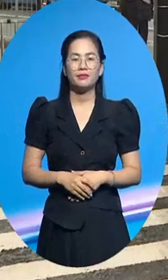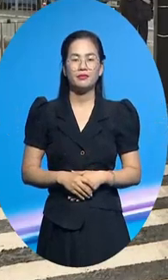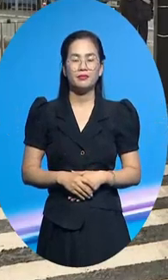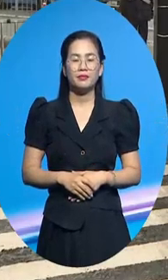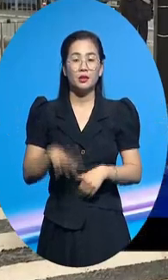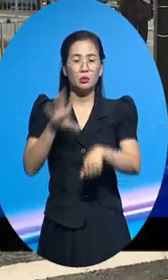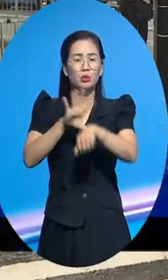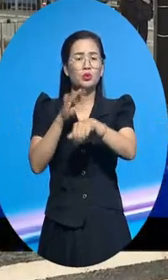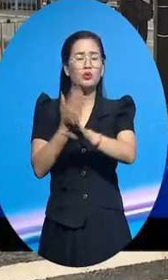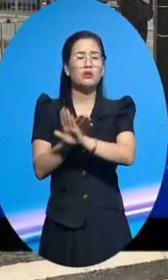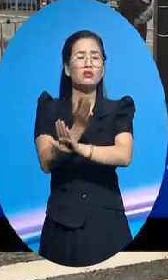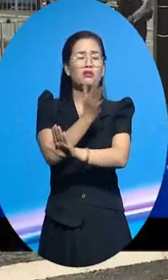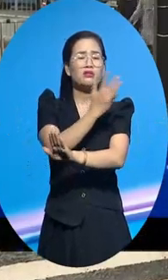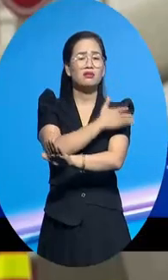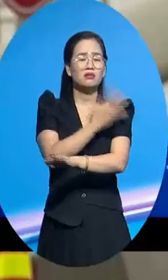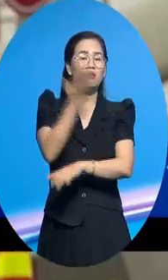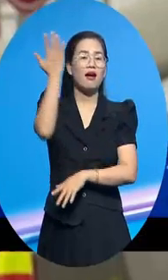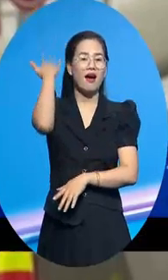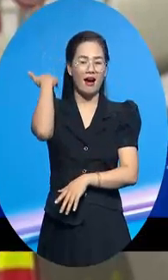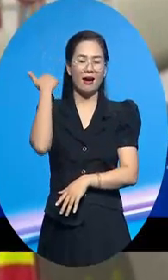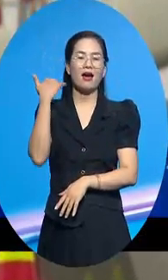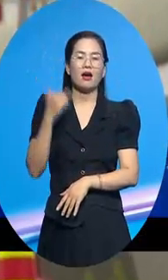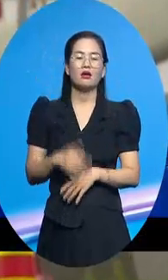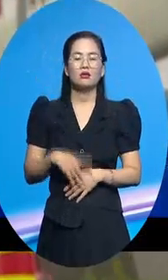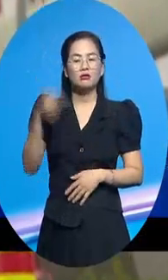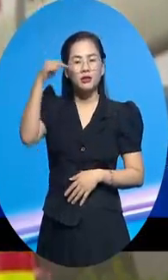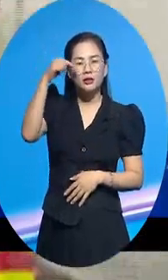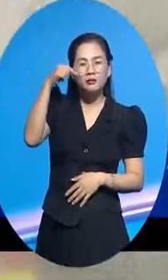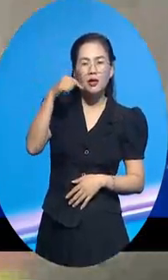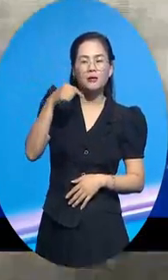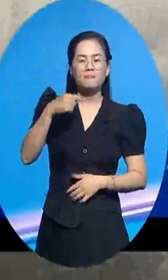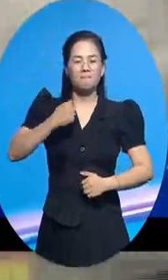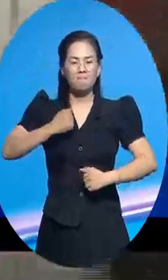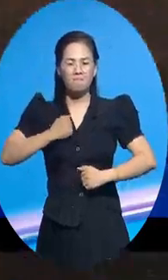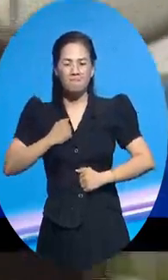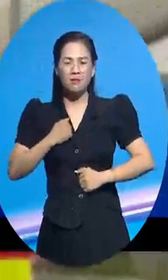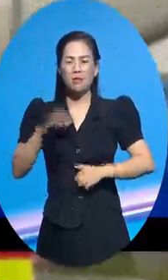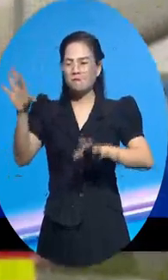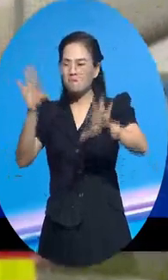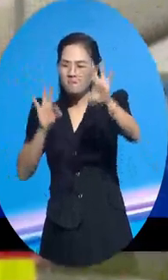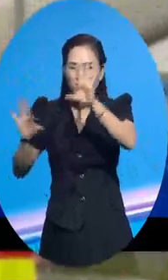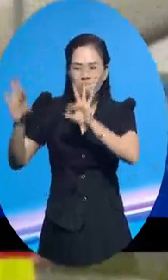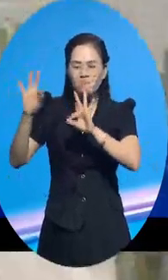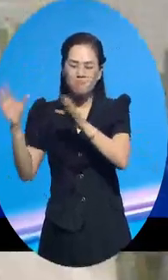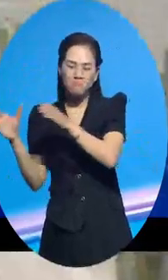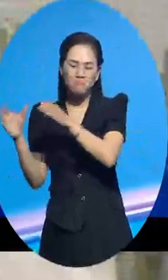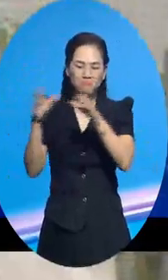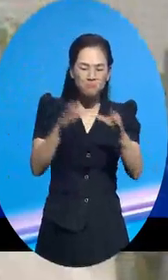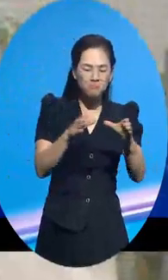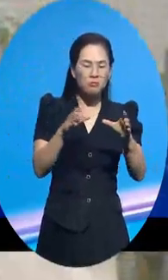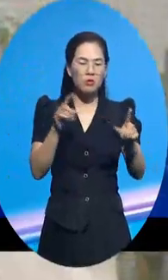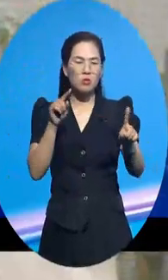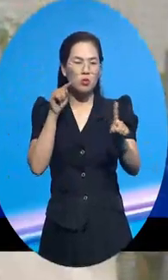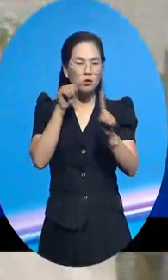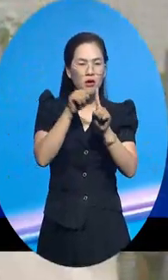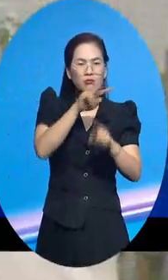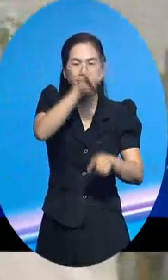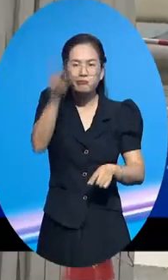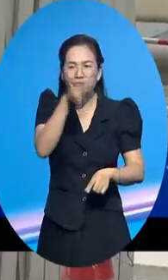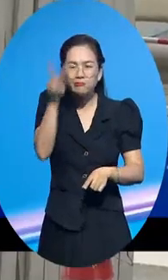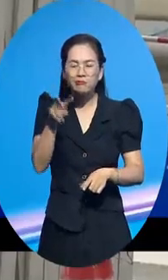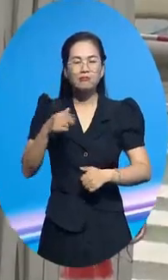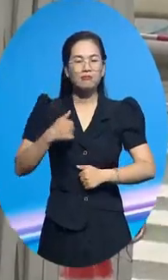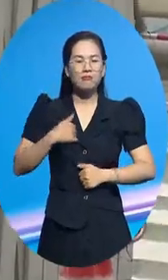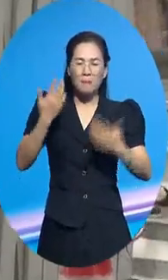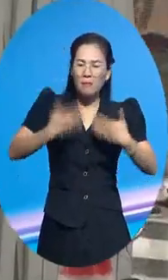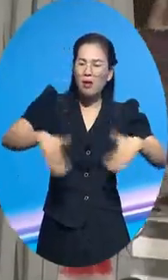Từ khoảng một tuần trước khi sự kiện này khai mạc, Nhật Bản đã bố trí lực lượng cảnh sát lớn nhất từ trước đến nay lên tới 24.000 người nhằm đảm bảo